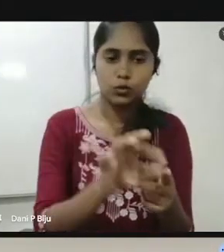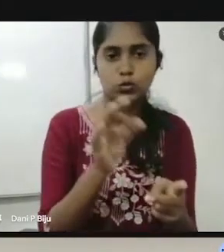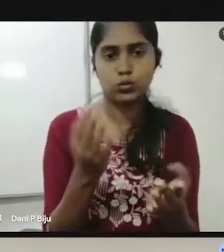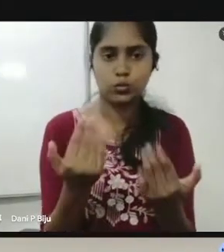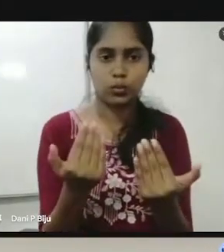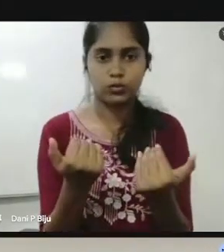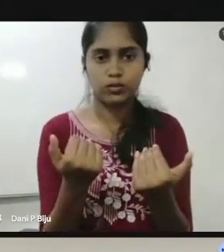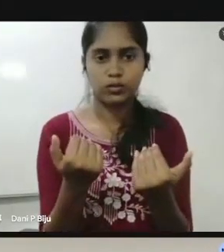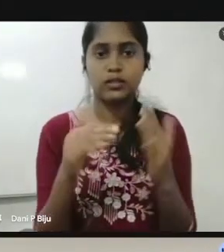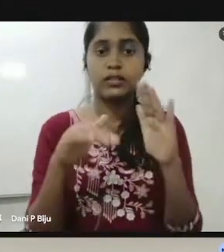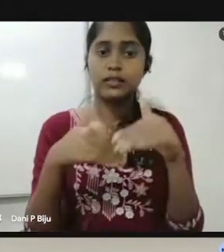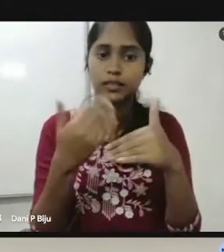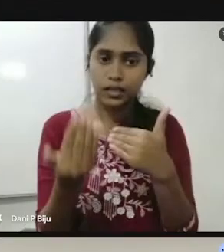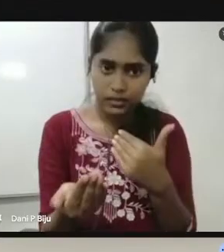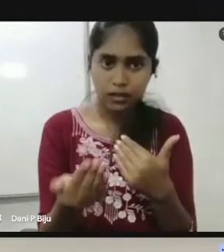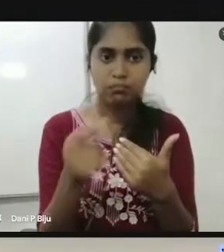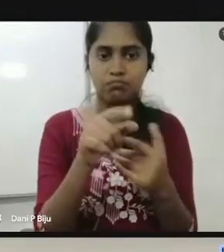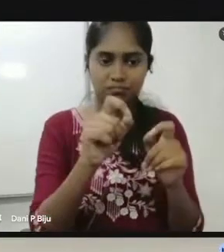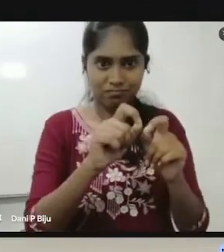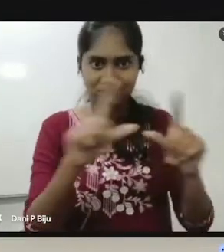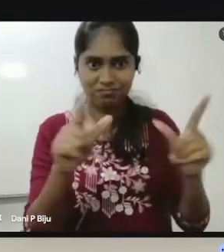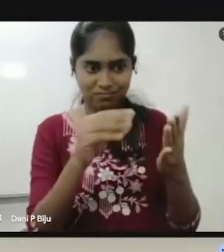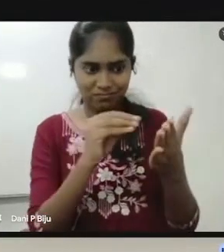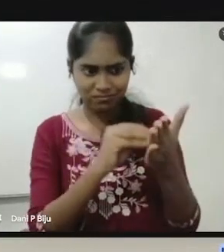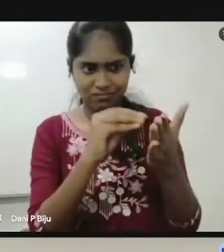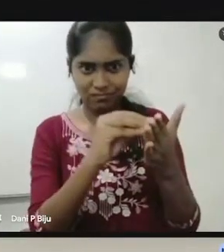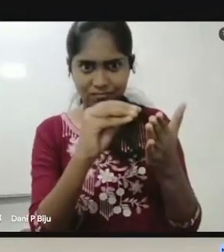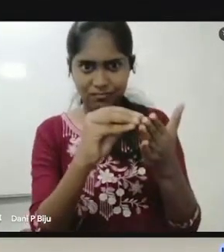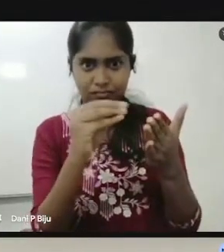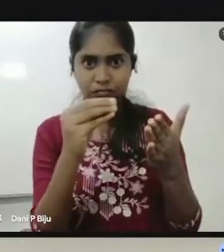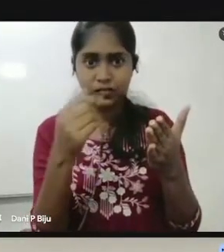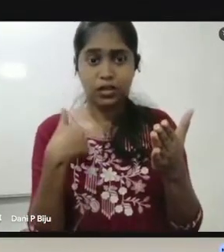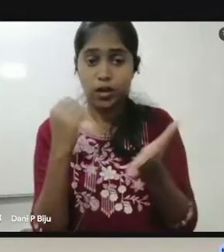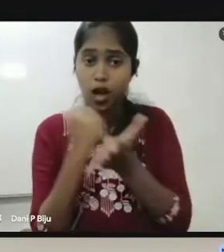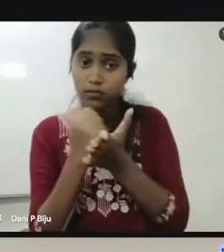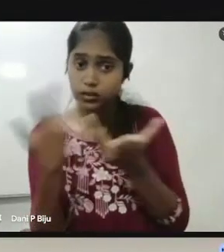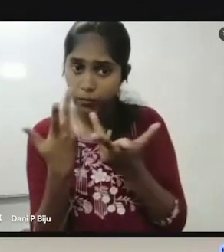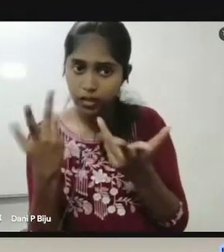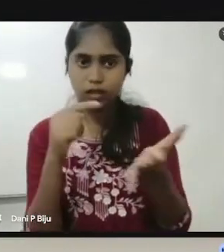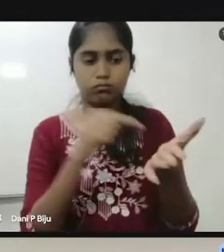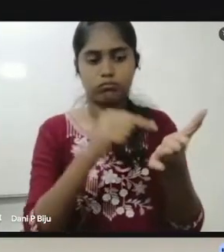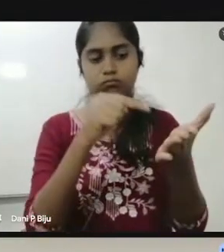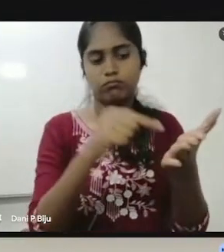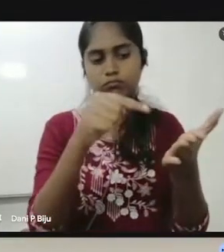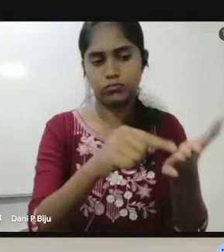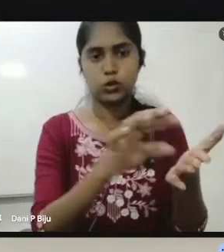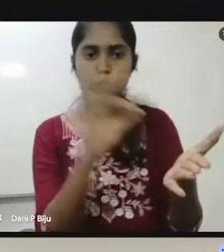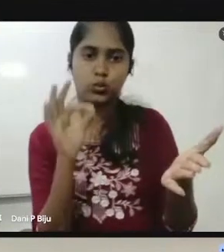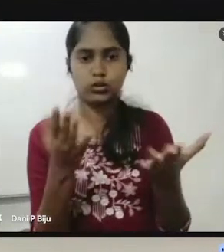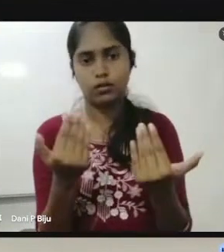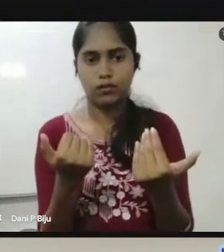ഐറ്റം അത് ഹൈലൈറ്റ് ആവുന്നതിനനുസരിച്ച് നമ്മൾ നോക്കിയിട്ട് ആവശ്യമുള്ളത് നമ്മൾ സ്വിച്ച് മാർഗം സെലക്ട് ചെയ്യുകയും